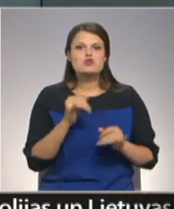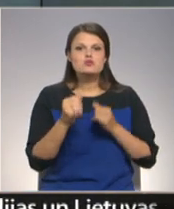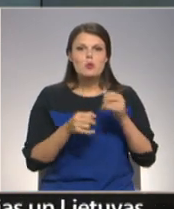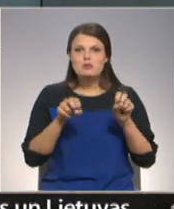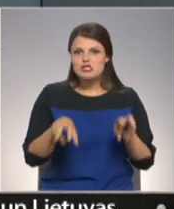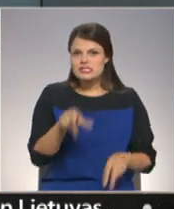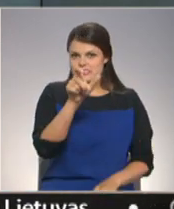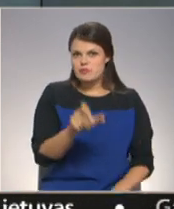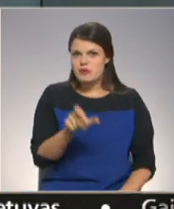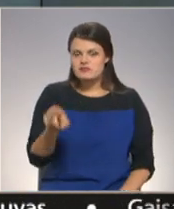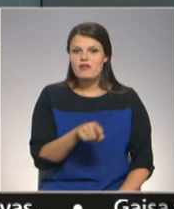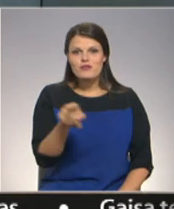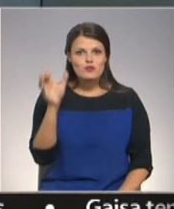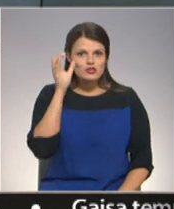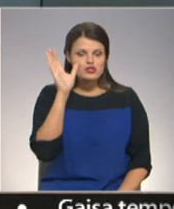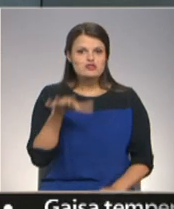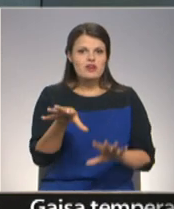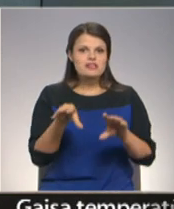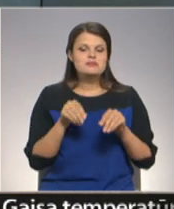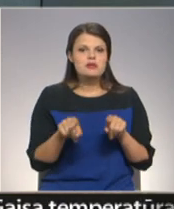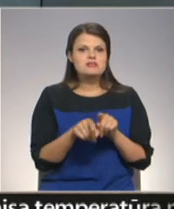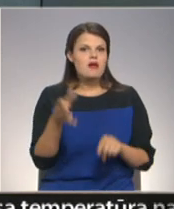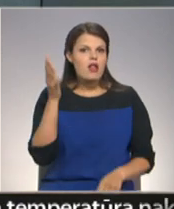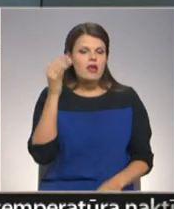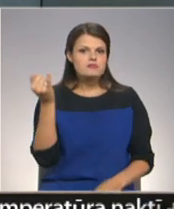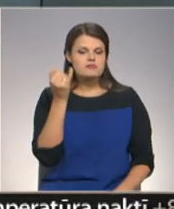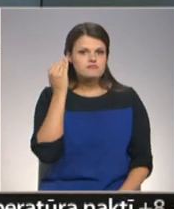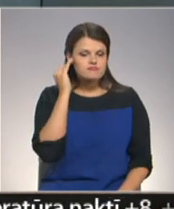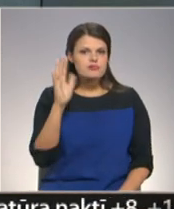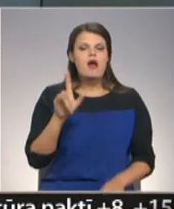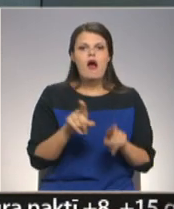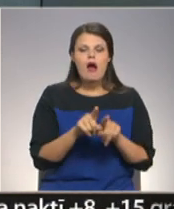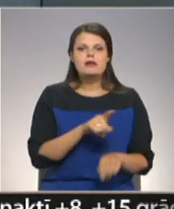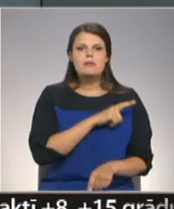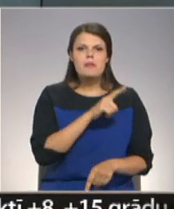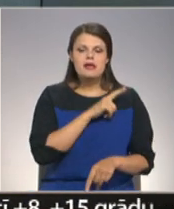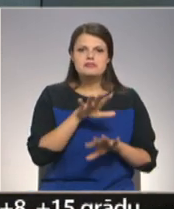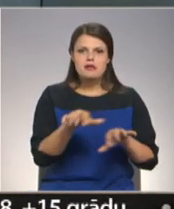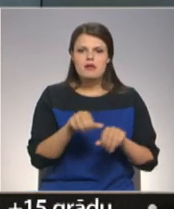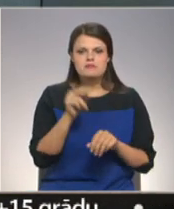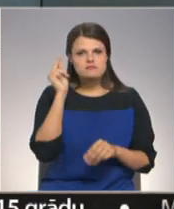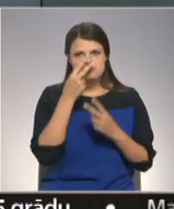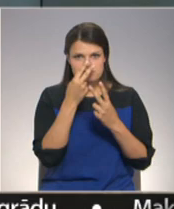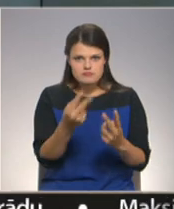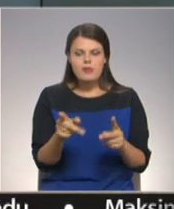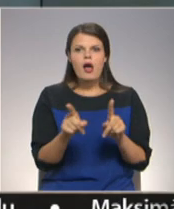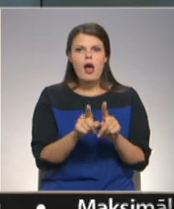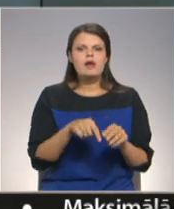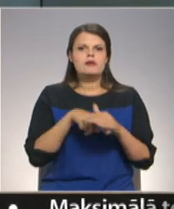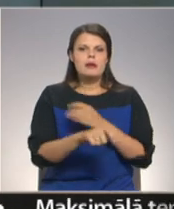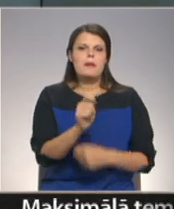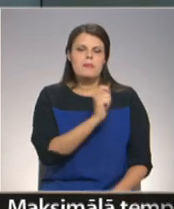skaistumkopšanas speciālistus. Viņu zināšanas var smelties kā lekcijās un meistarklasēs, tā arī pirti uz lāvas, un vairāk stāst Latgales